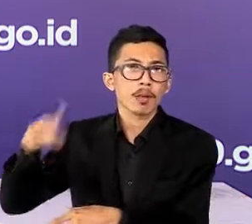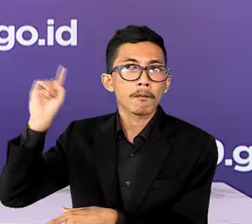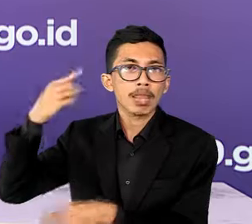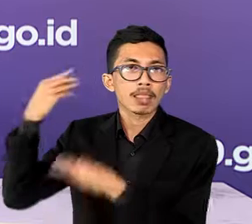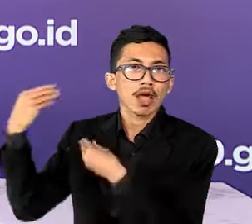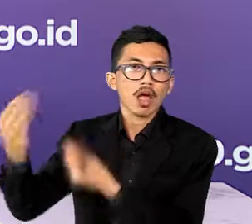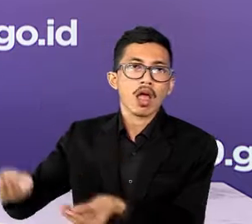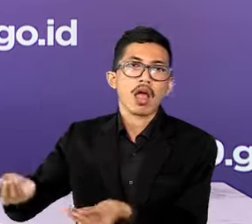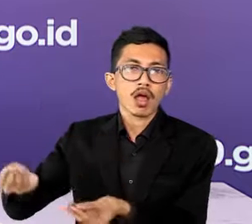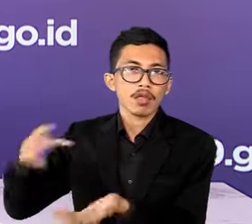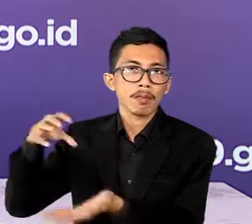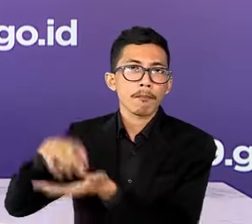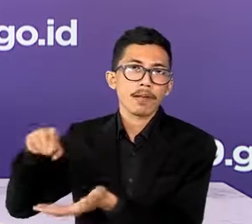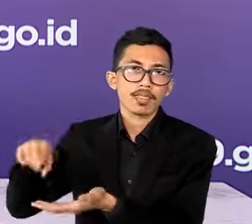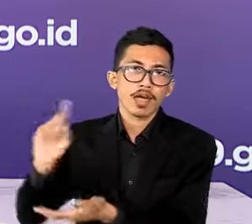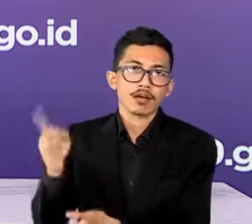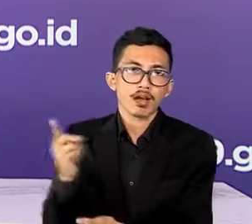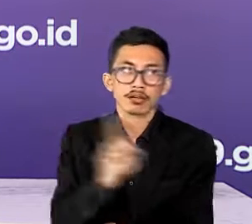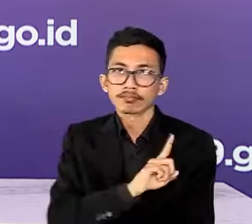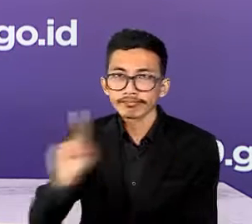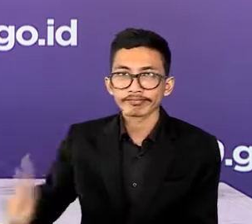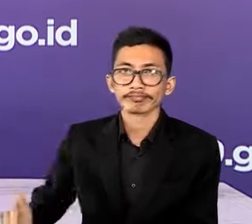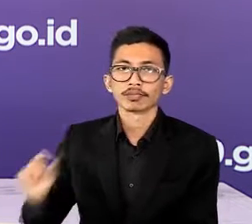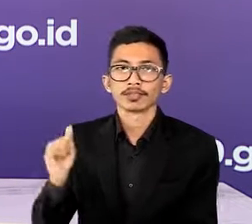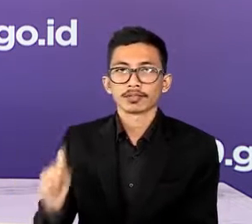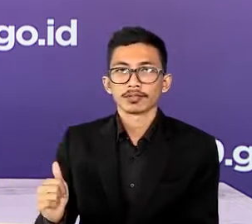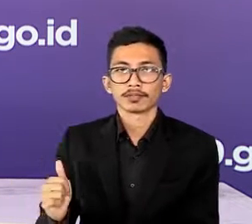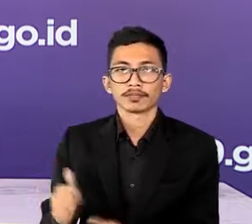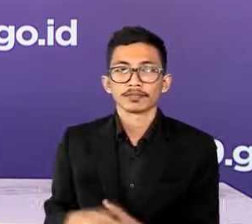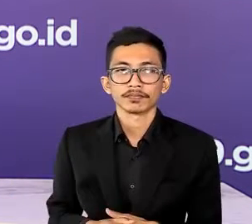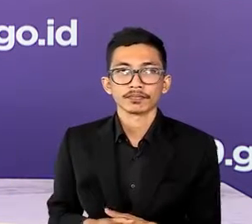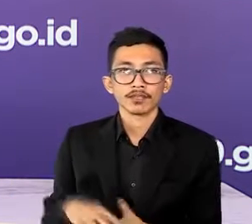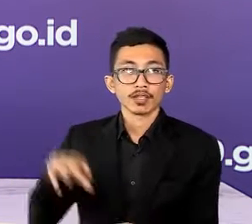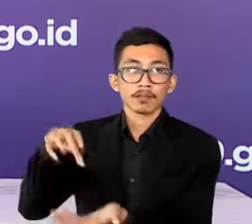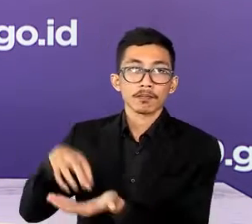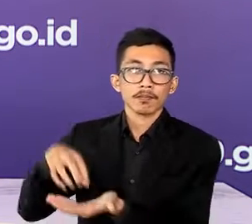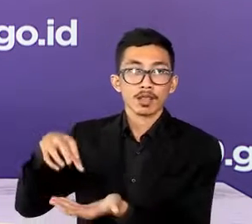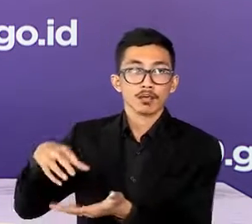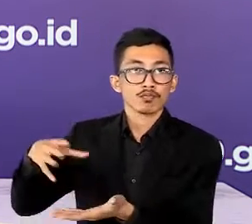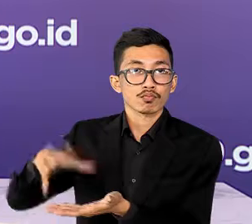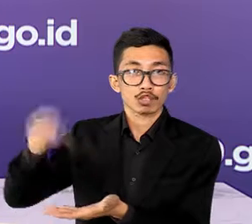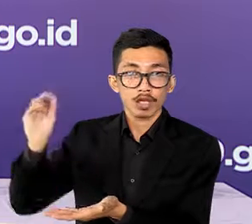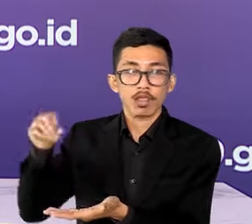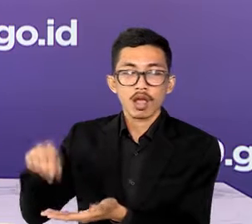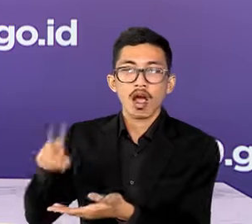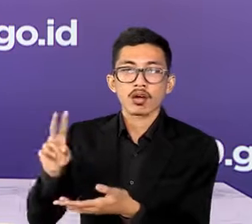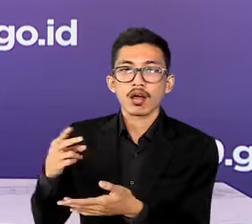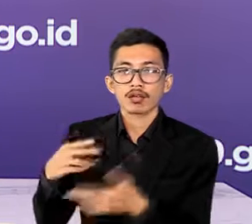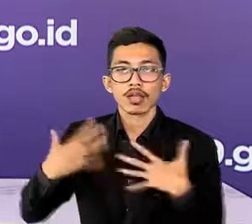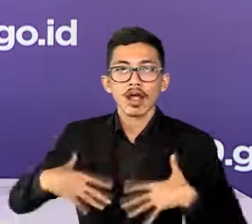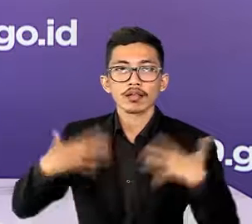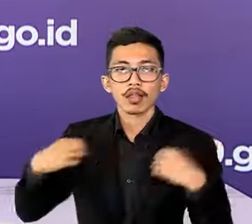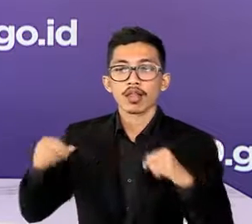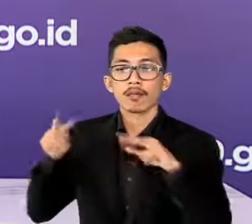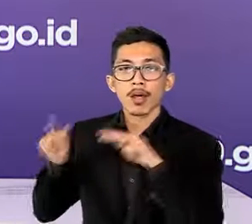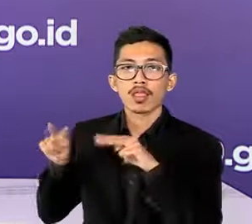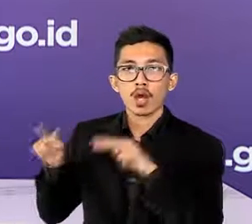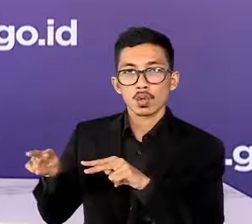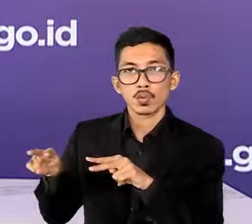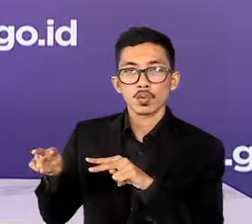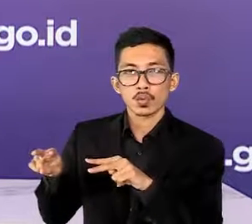pemerintah di wilayah Anda perawatan di tempat isolasi terpusat diawasi langsung oleh tenaga kesehatan dan